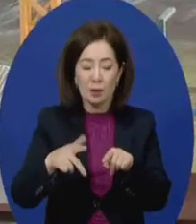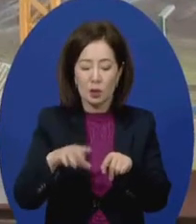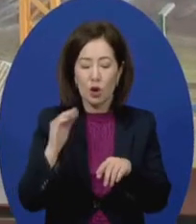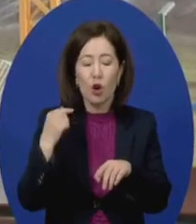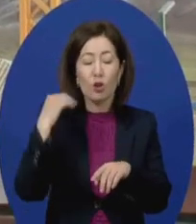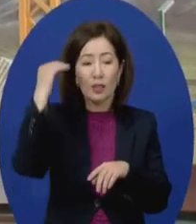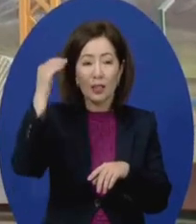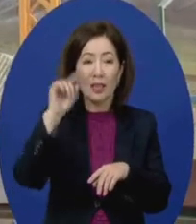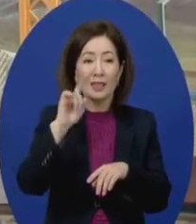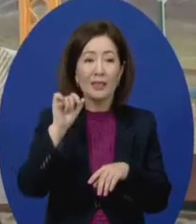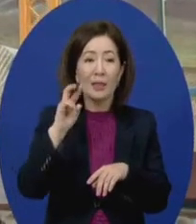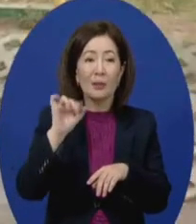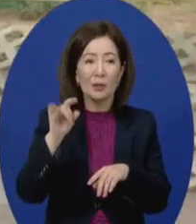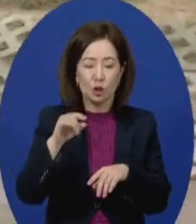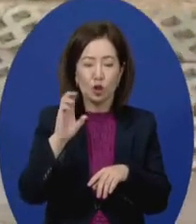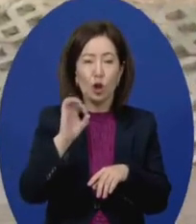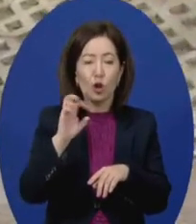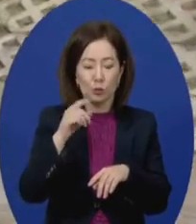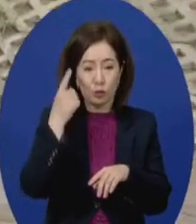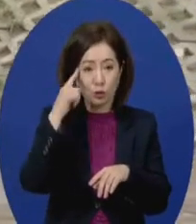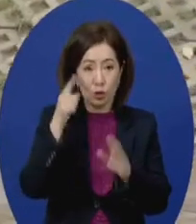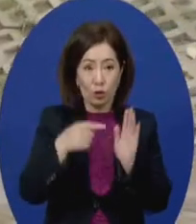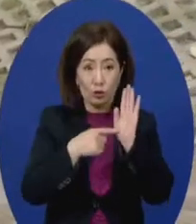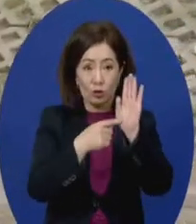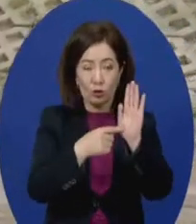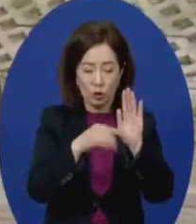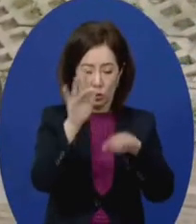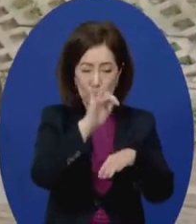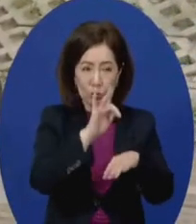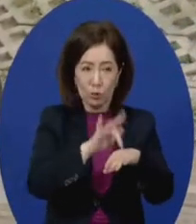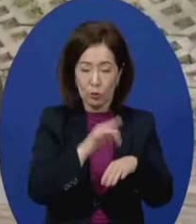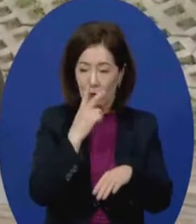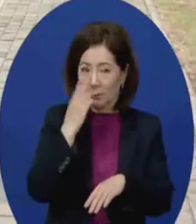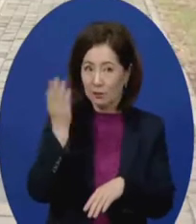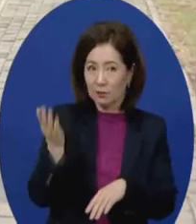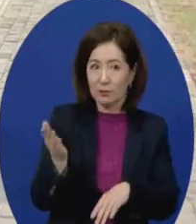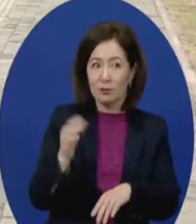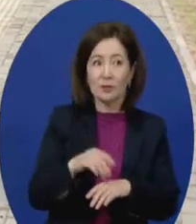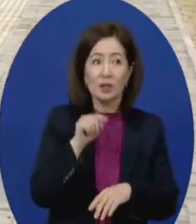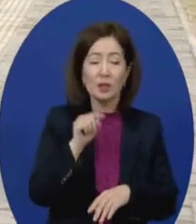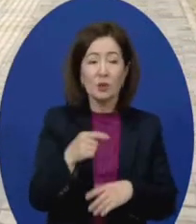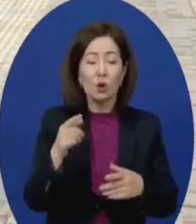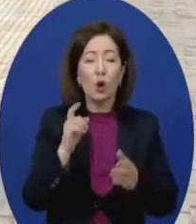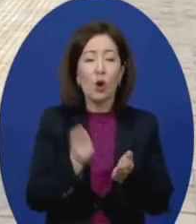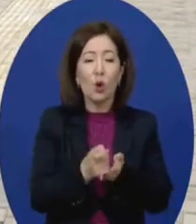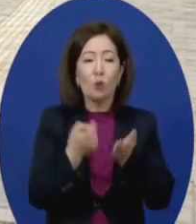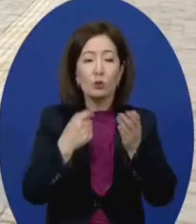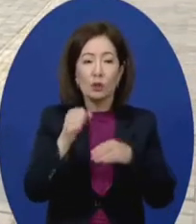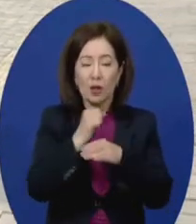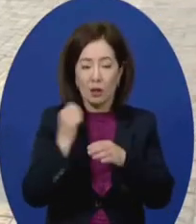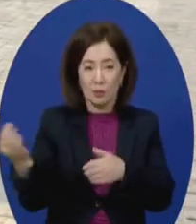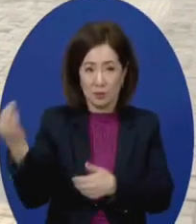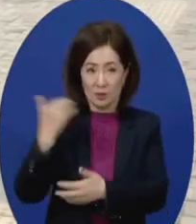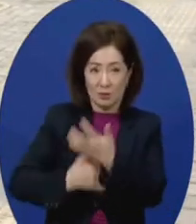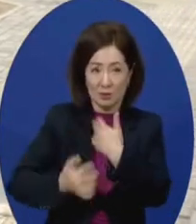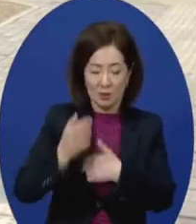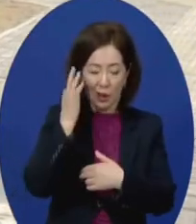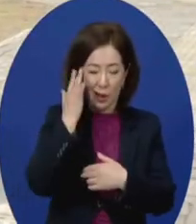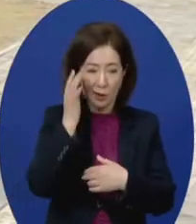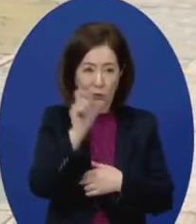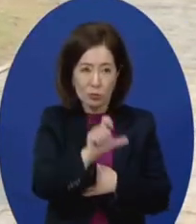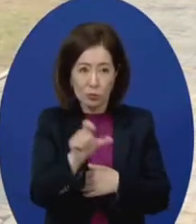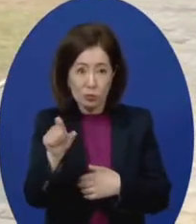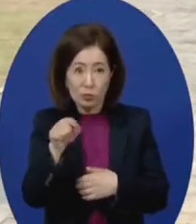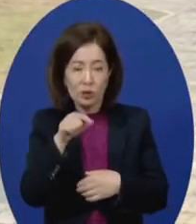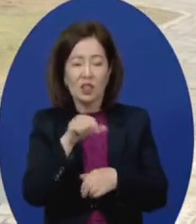гэгэн занооцрын зохиосон соён бүсэг бүхий соён бүс цогцлбор төвийг үзэгчтэй харж байна. Энэ бол Хөсгөл аймгийг зорин ирэх гадаа дотоодын